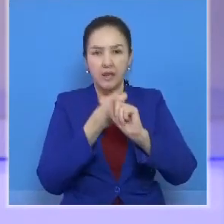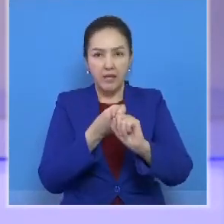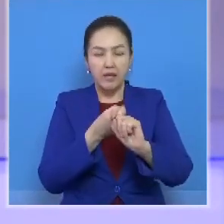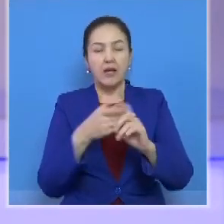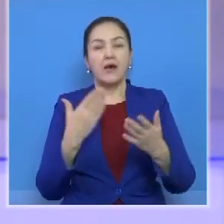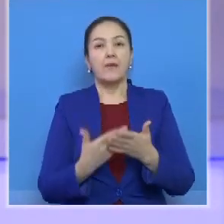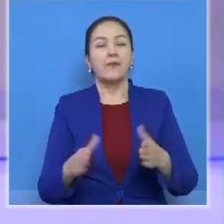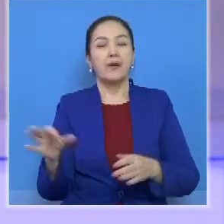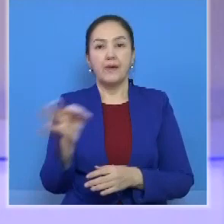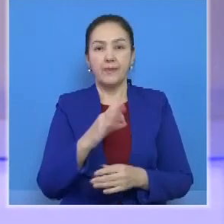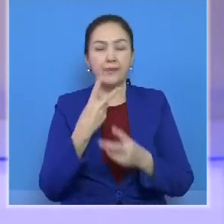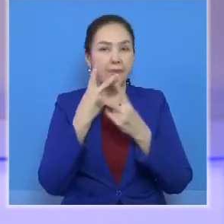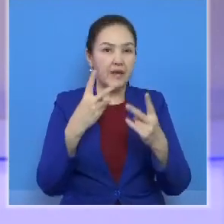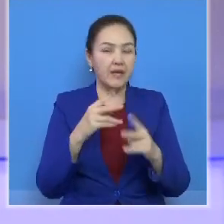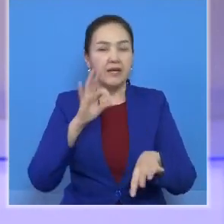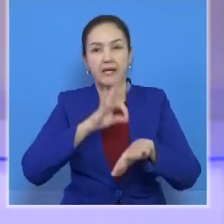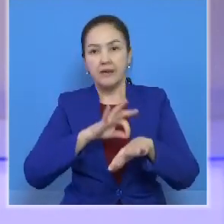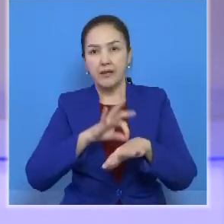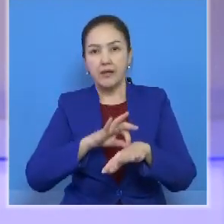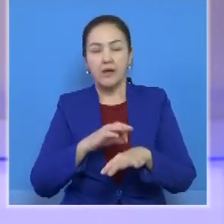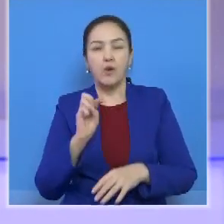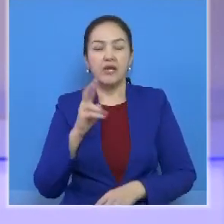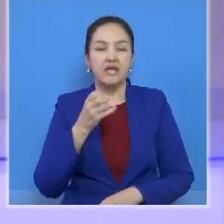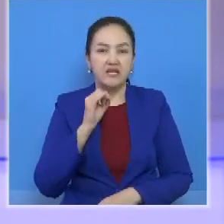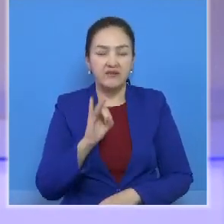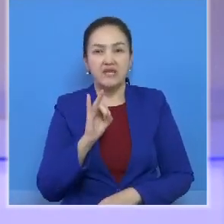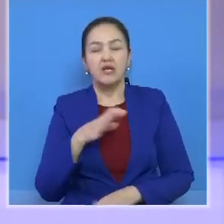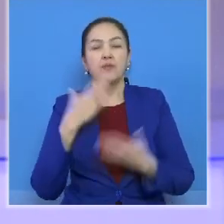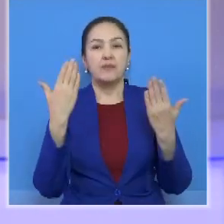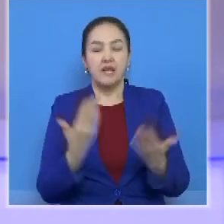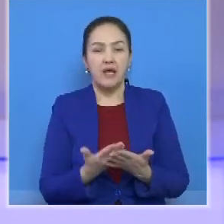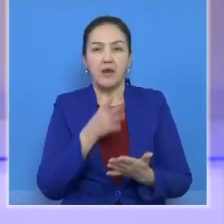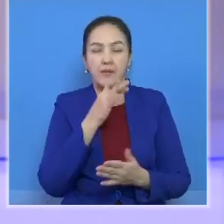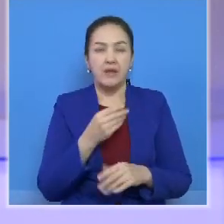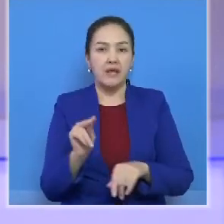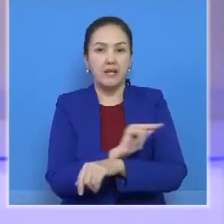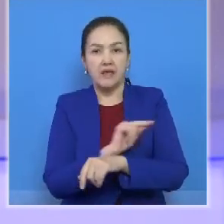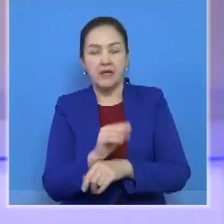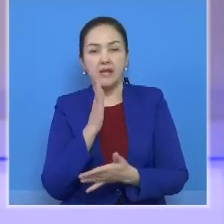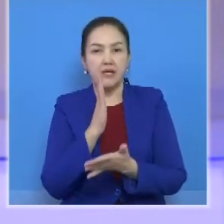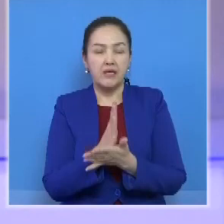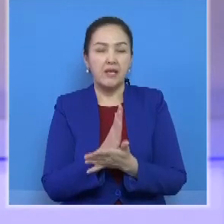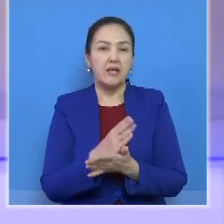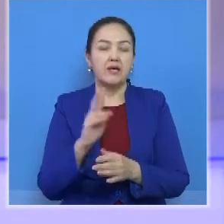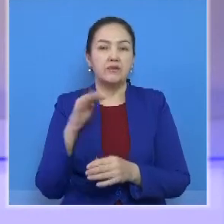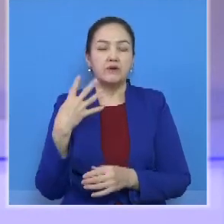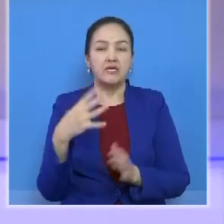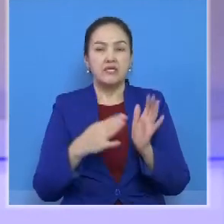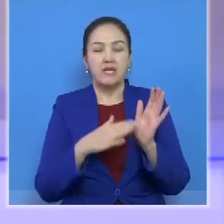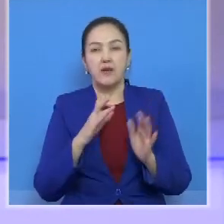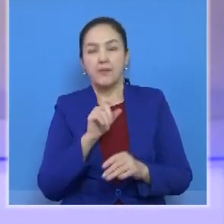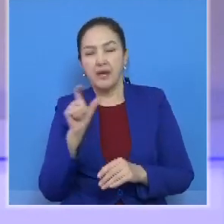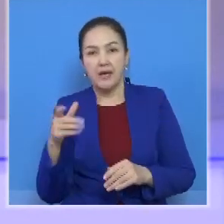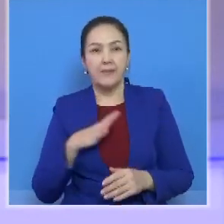COVID-19. Однако в области наблюдается заболеваемость ОРВИ. В настоящее время на стационарном лечении находятся 49